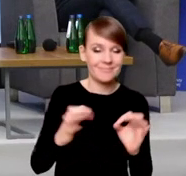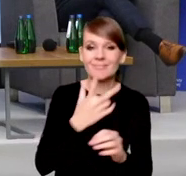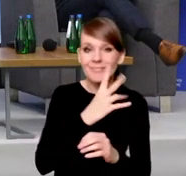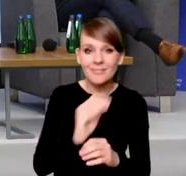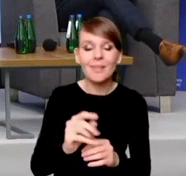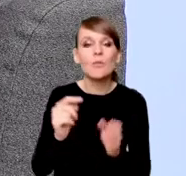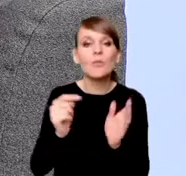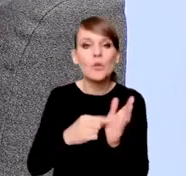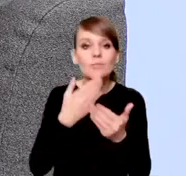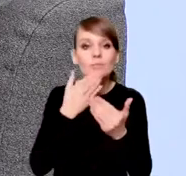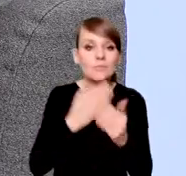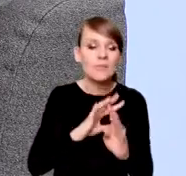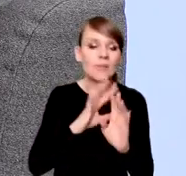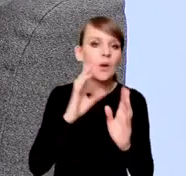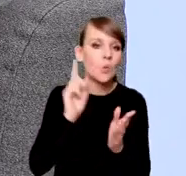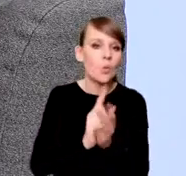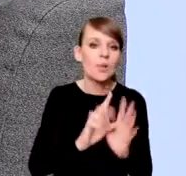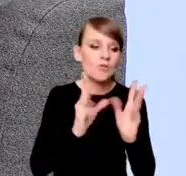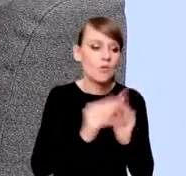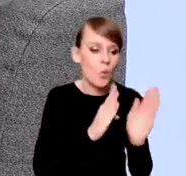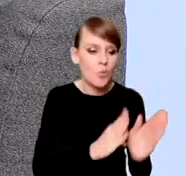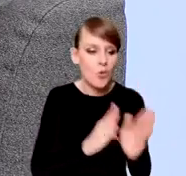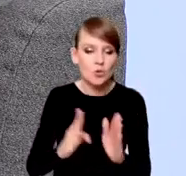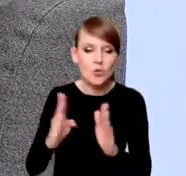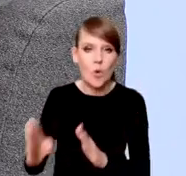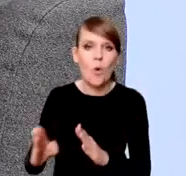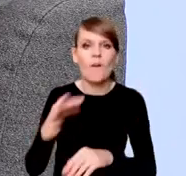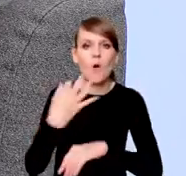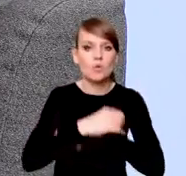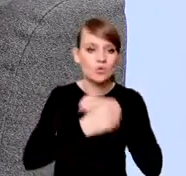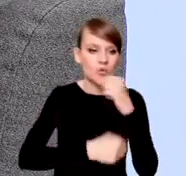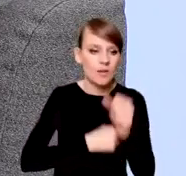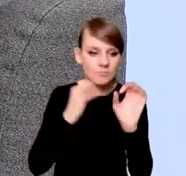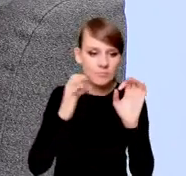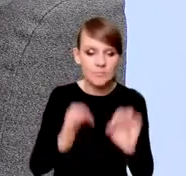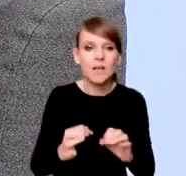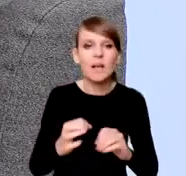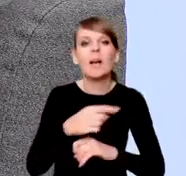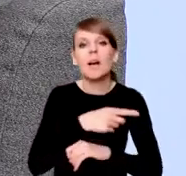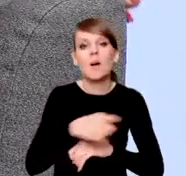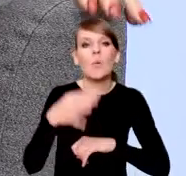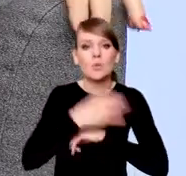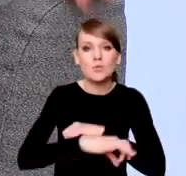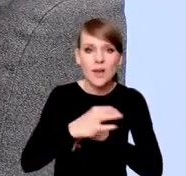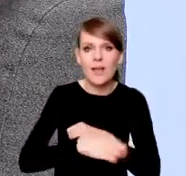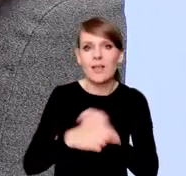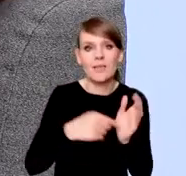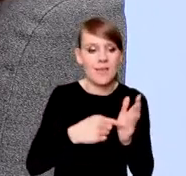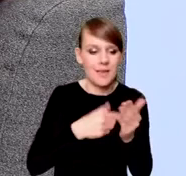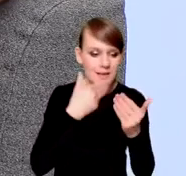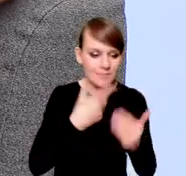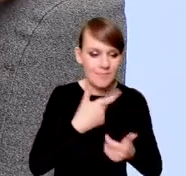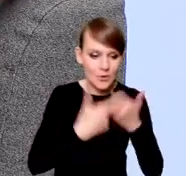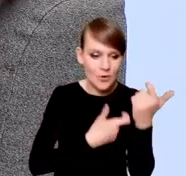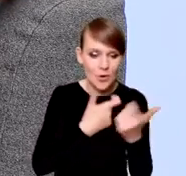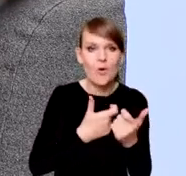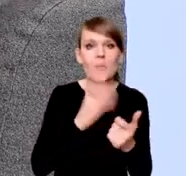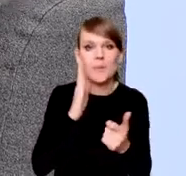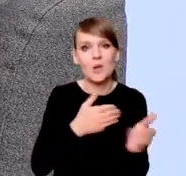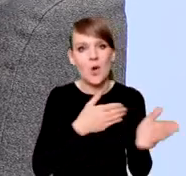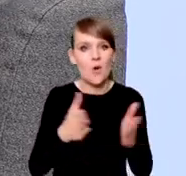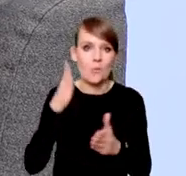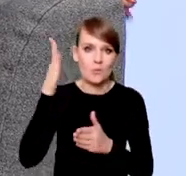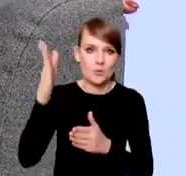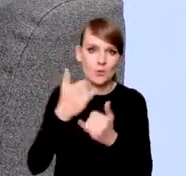sposób funkcjonowania uczelni i przygotowujące uczelnie na te wszystkie wyzwania. To tyle, bo mogłabym mówić długo,